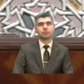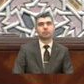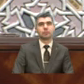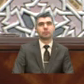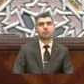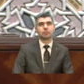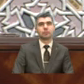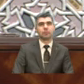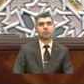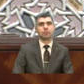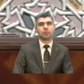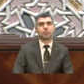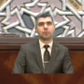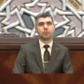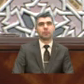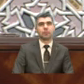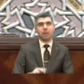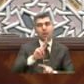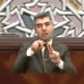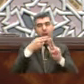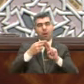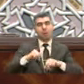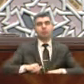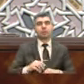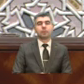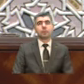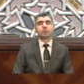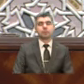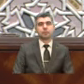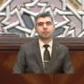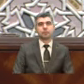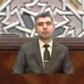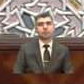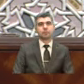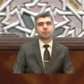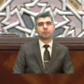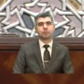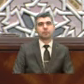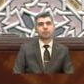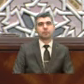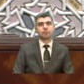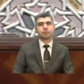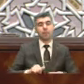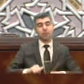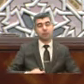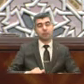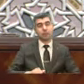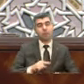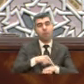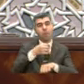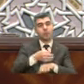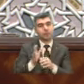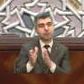أعتقد أن السيد الوزير الرد، تفضلوا، انتهى الوقت السيد الوزير، أنا